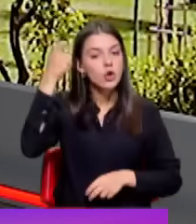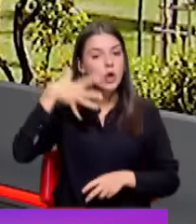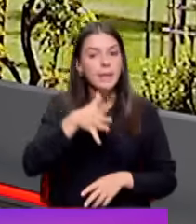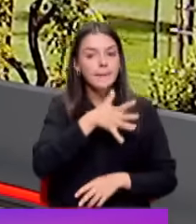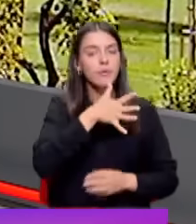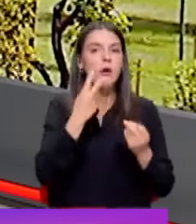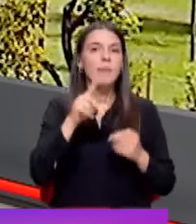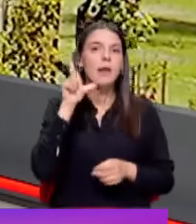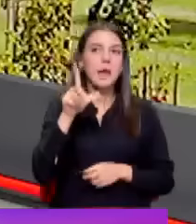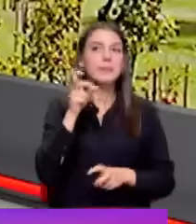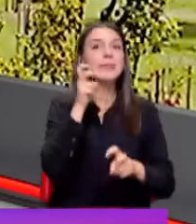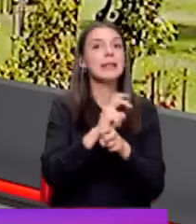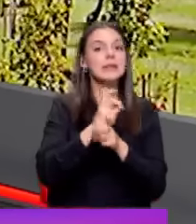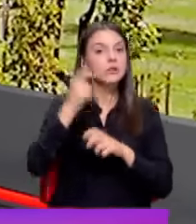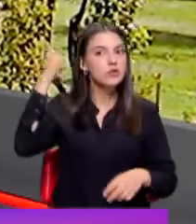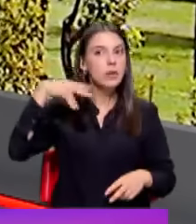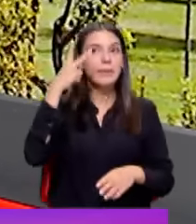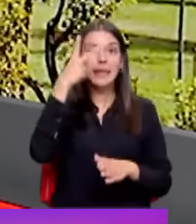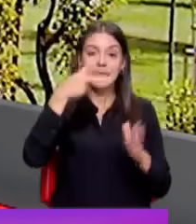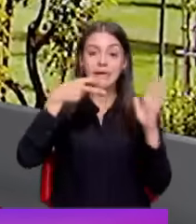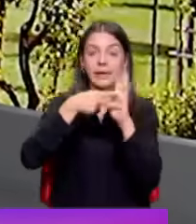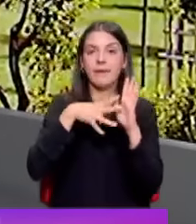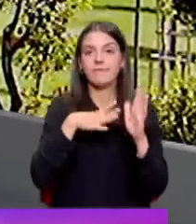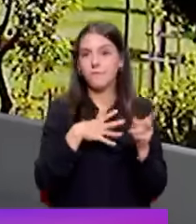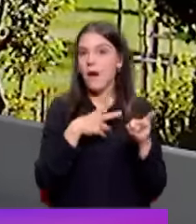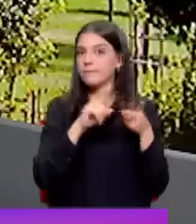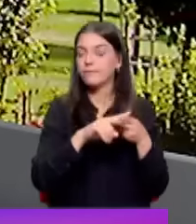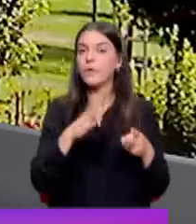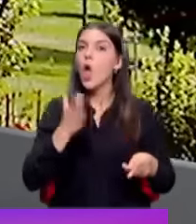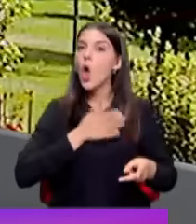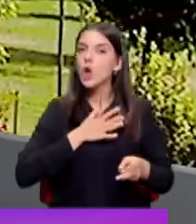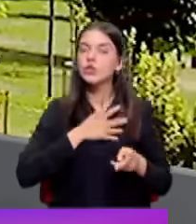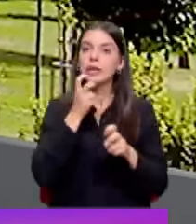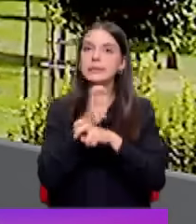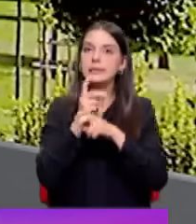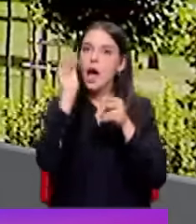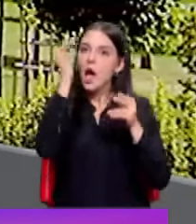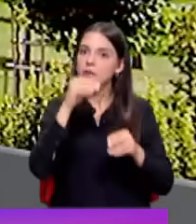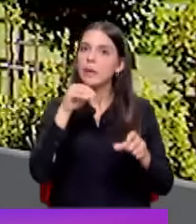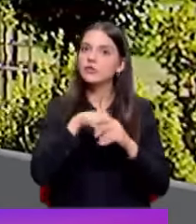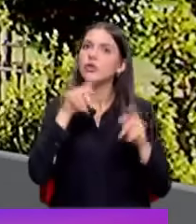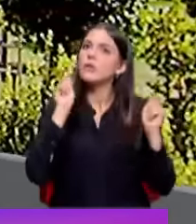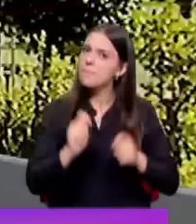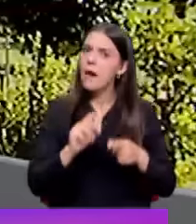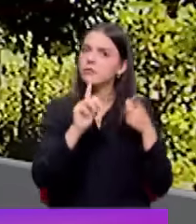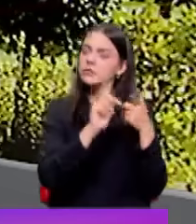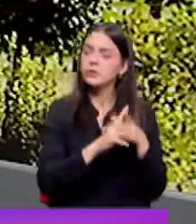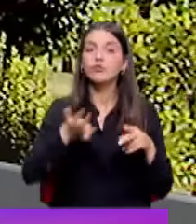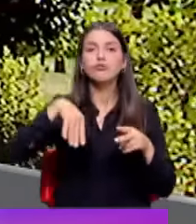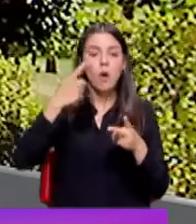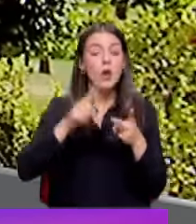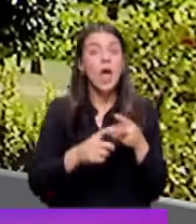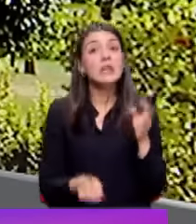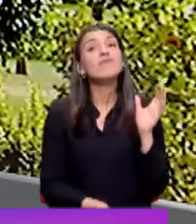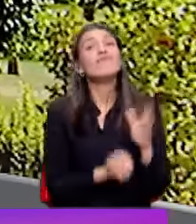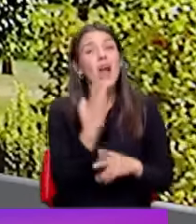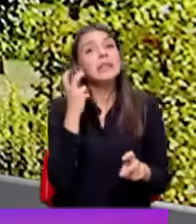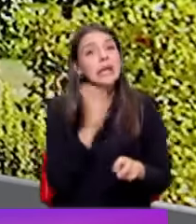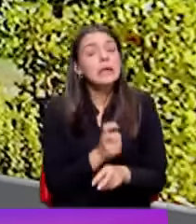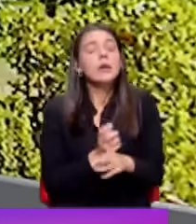Çünkü kriz yönetimi iki basamaklıdır afetlerde. Önce riski azaltmak için yapacağınızı yaparsınız. Sonra her şeye rağmen çıkarsa